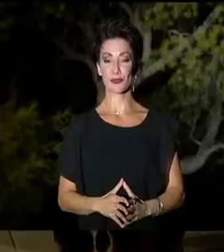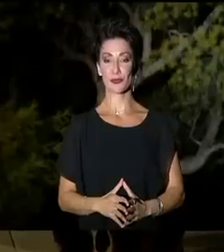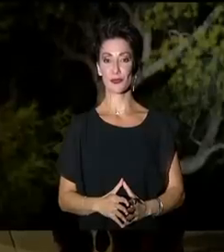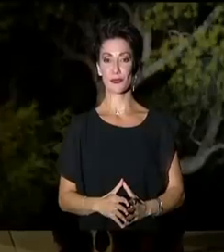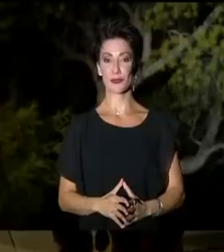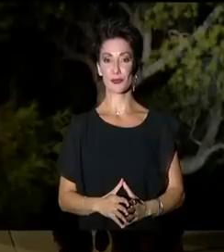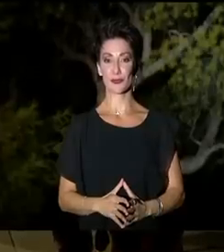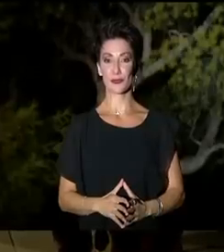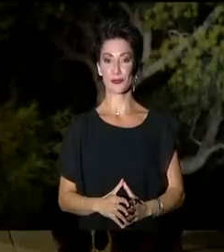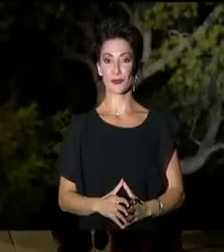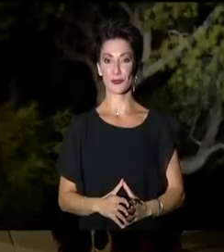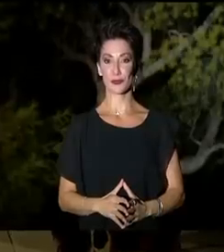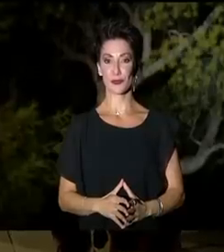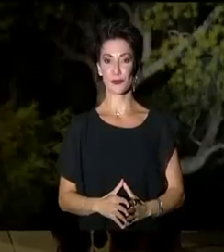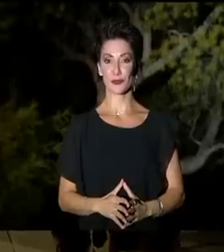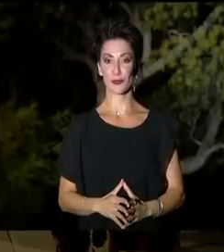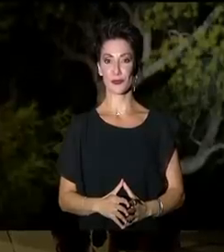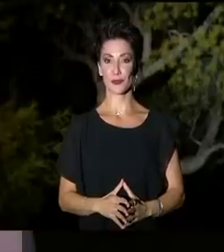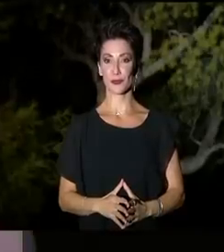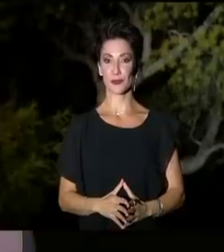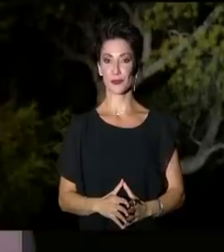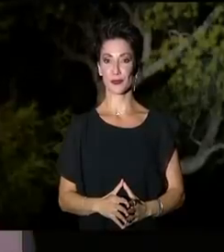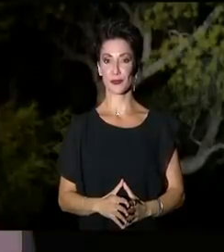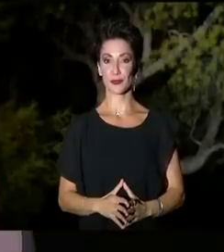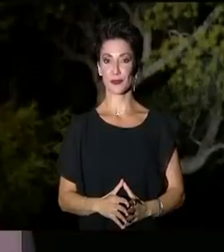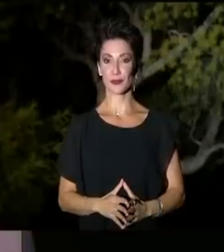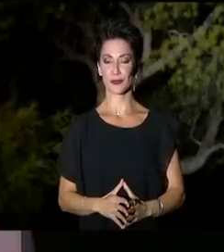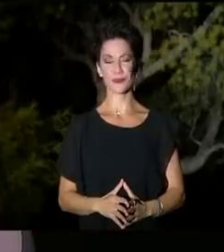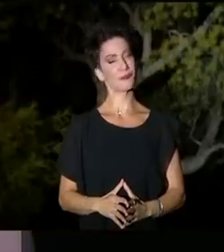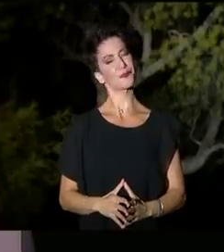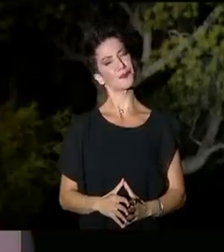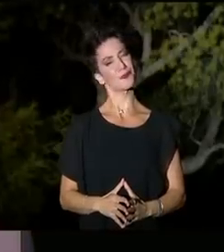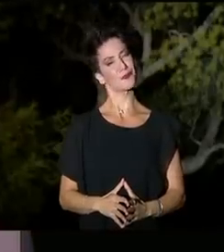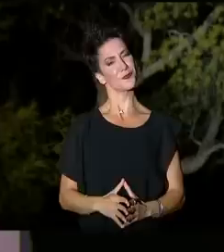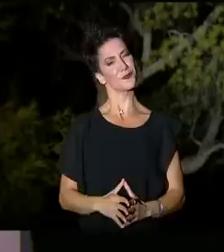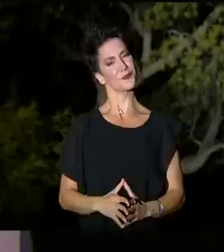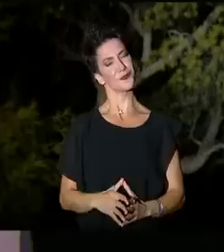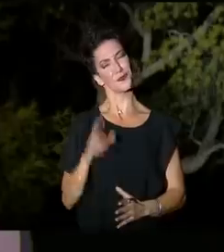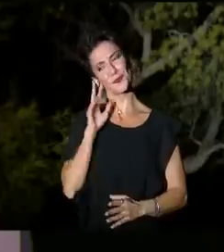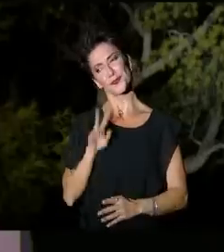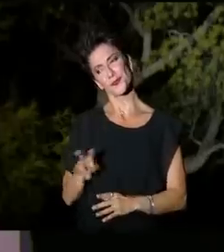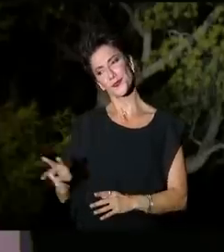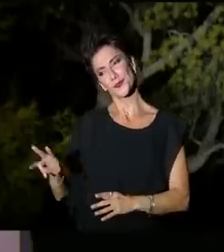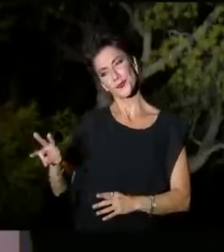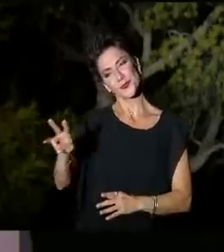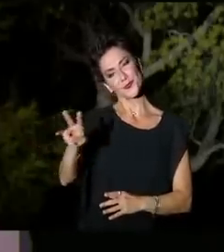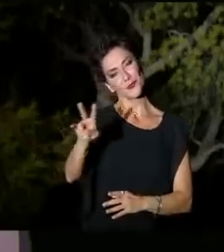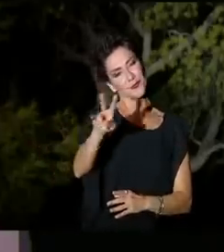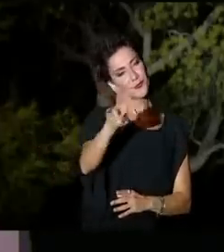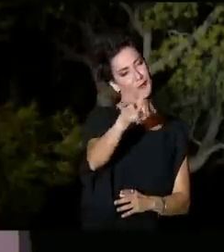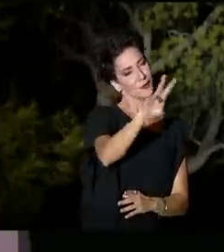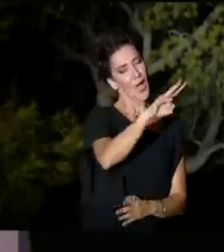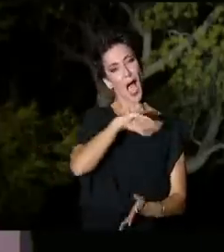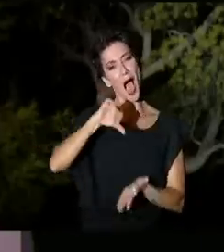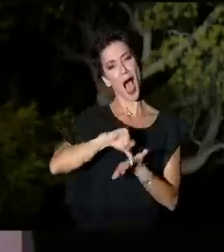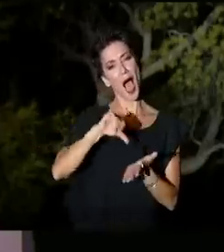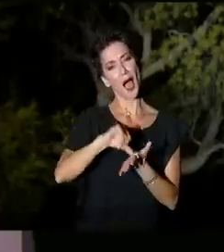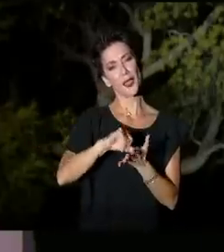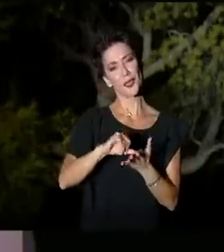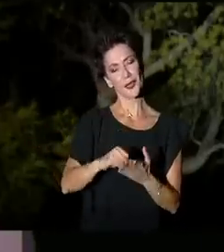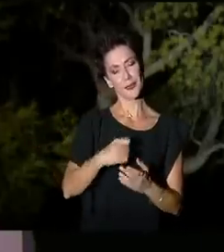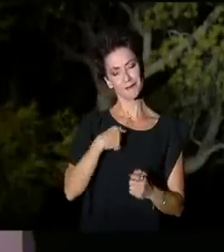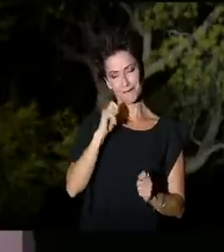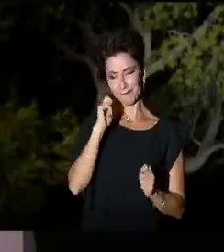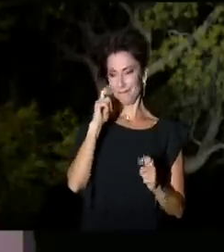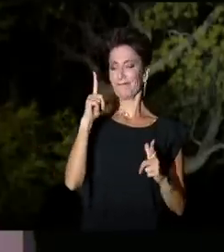Ευχαριστώ. Η εντύπωση που μου έκανε η Αθήνα είναι ότι εντονότερο έχω νιώσει ποτέ μου.